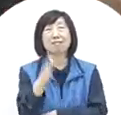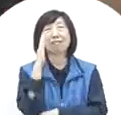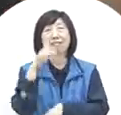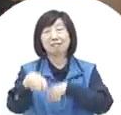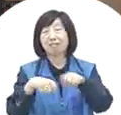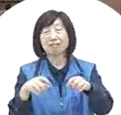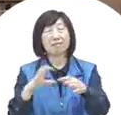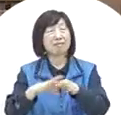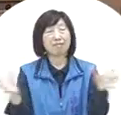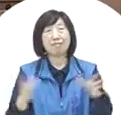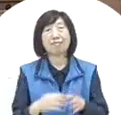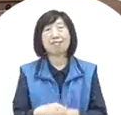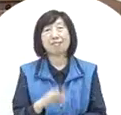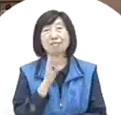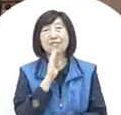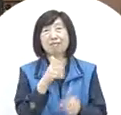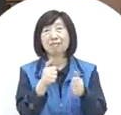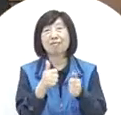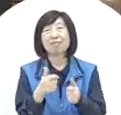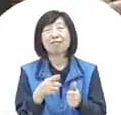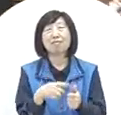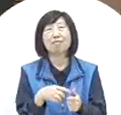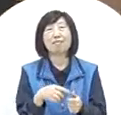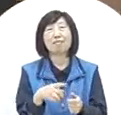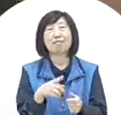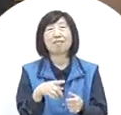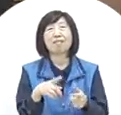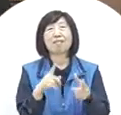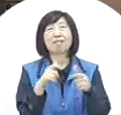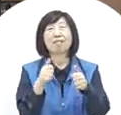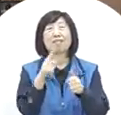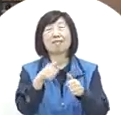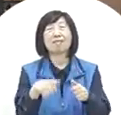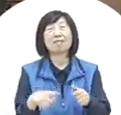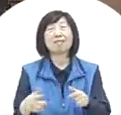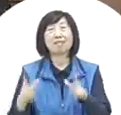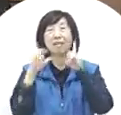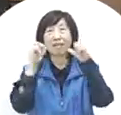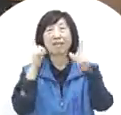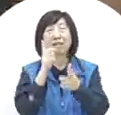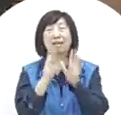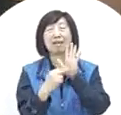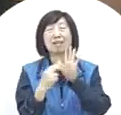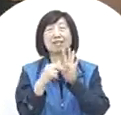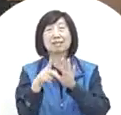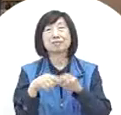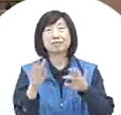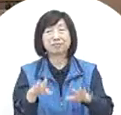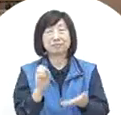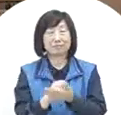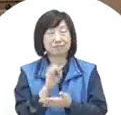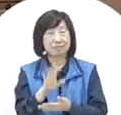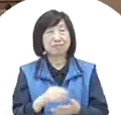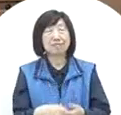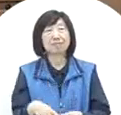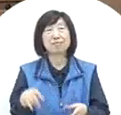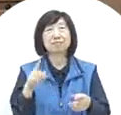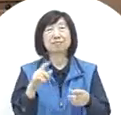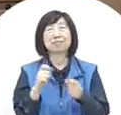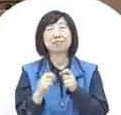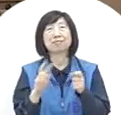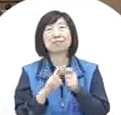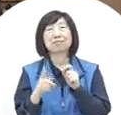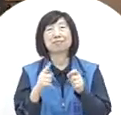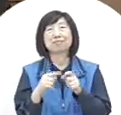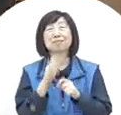啊。 我也 非常感谢周新议员站出来讲哦。 那是一百零年的时候啊， 我也要跟议员报告哈、哦，像永和的中正 桥，因为我